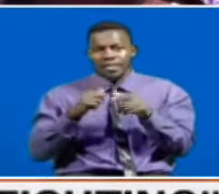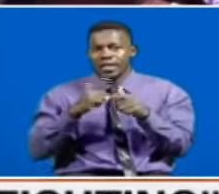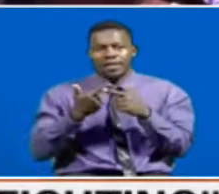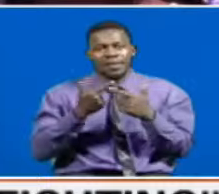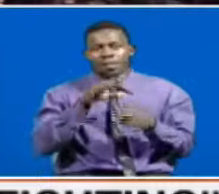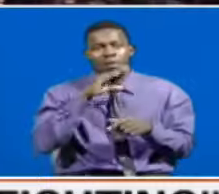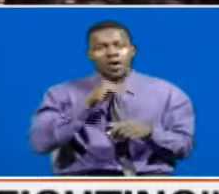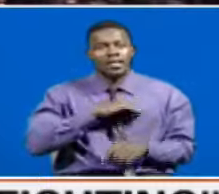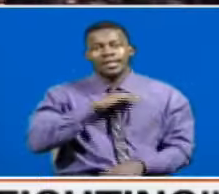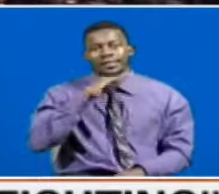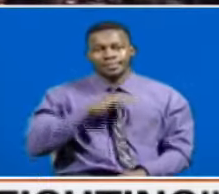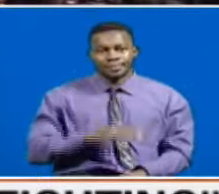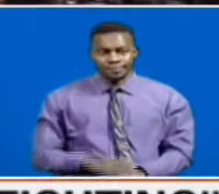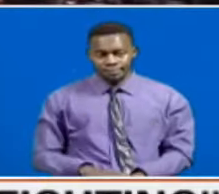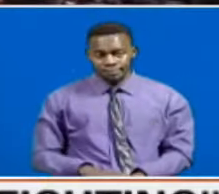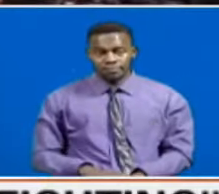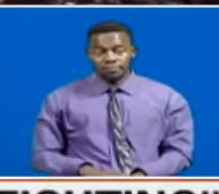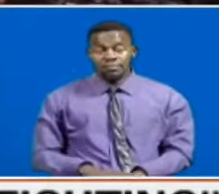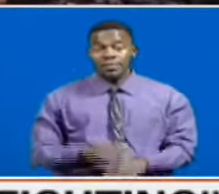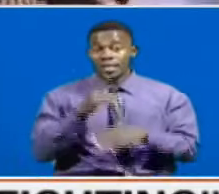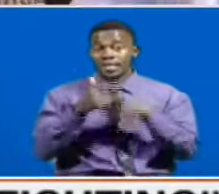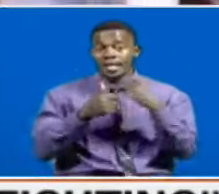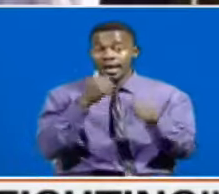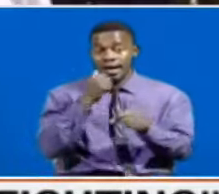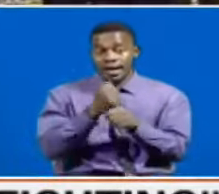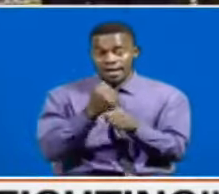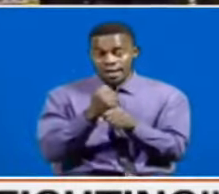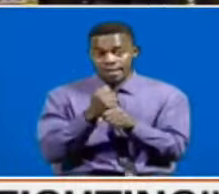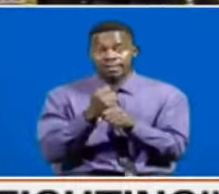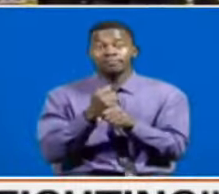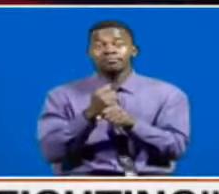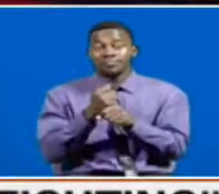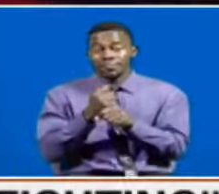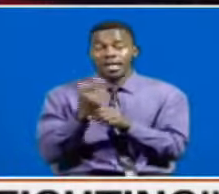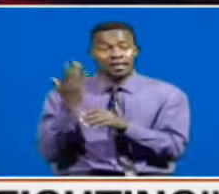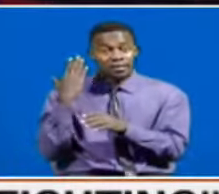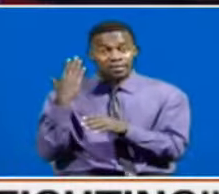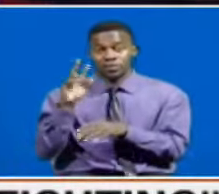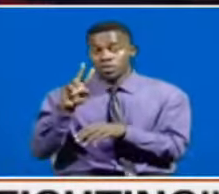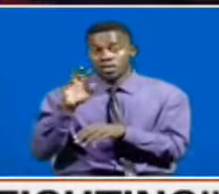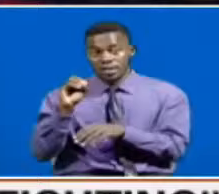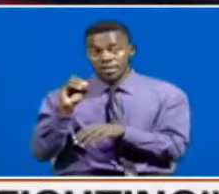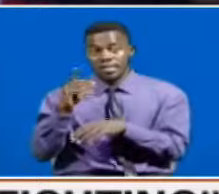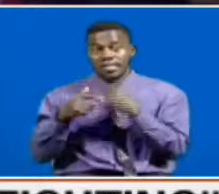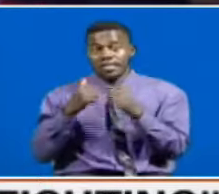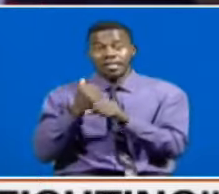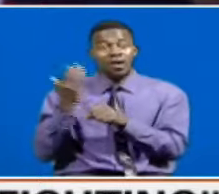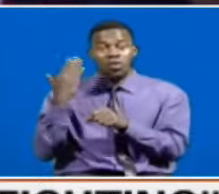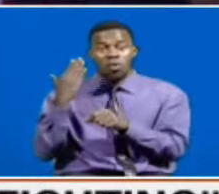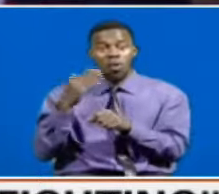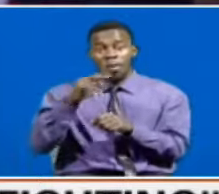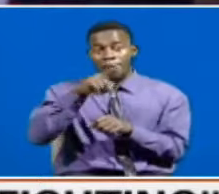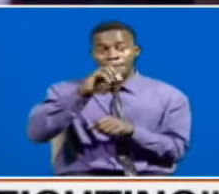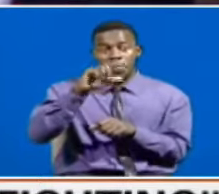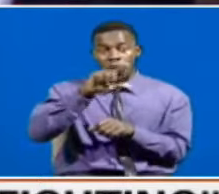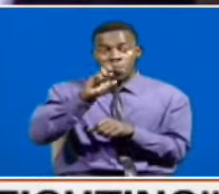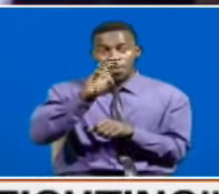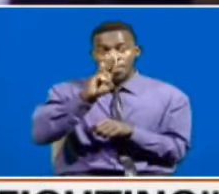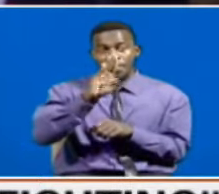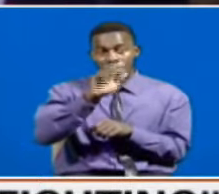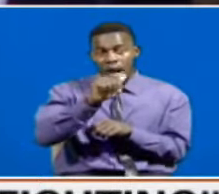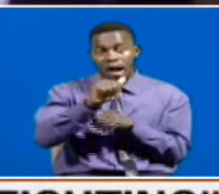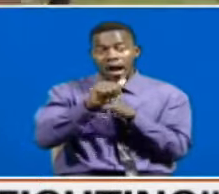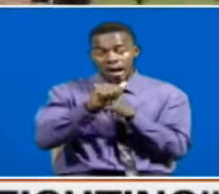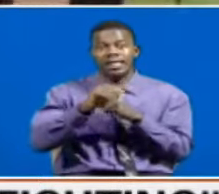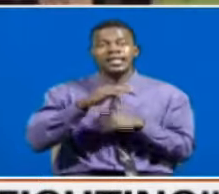akapoteza maisha yake. Mwaka 2020, Khalwale alimpoteza fahali mwingine aliyejulikana kama Pogba, ile kwa ugonjwa wa East